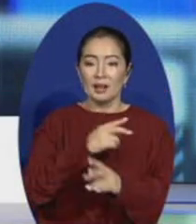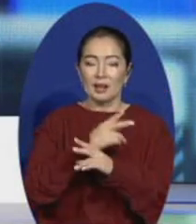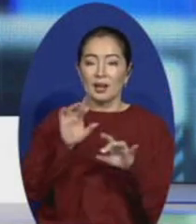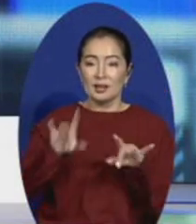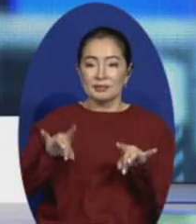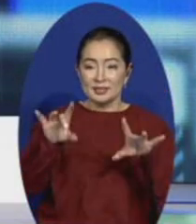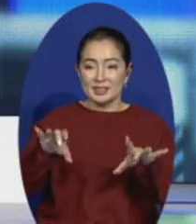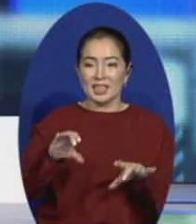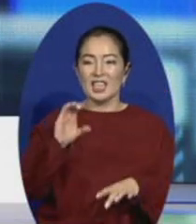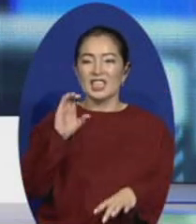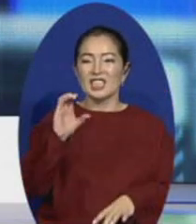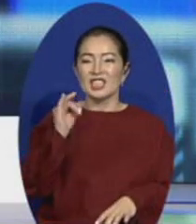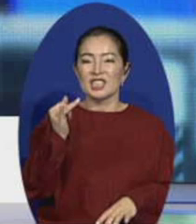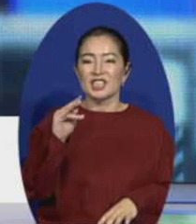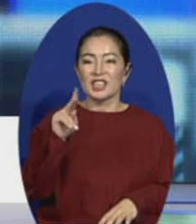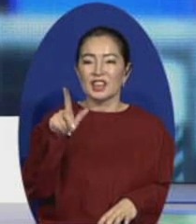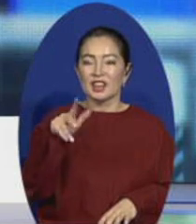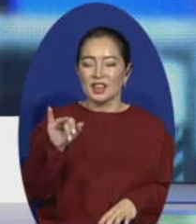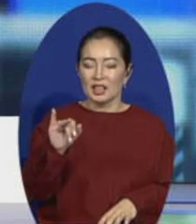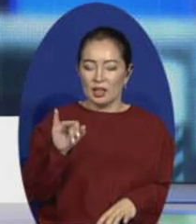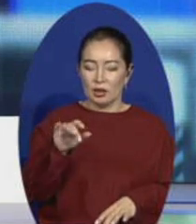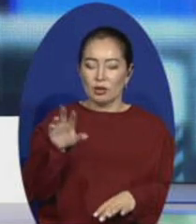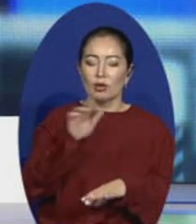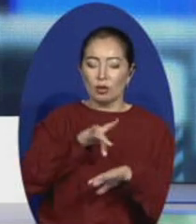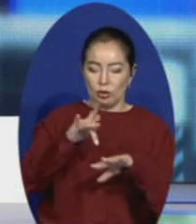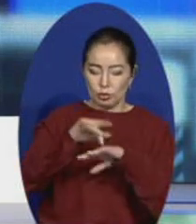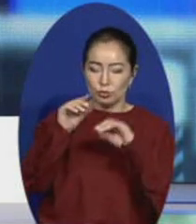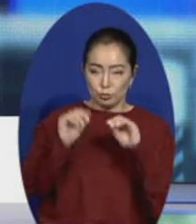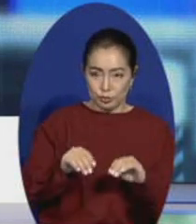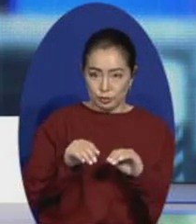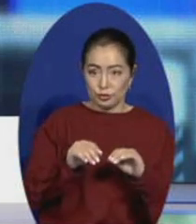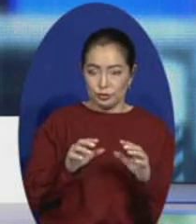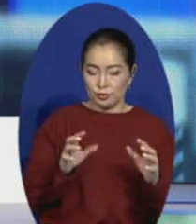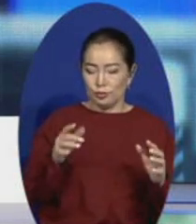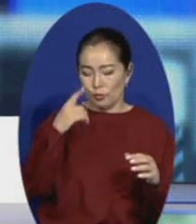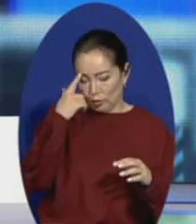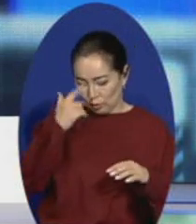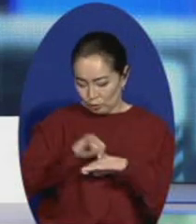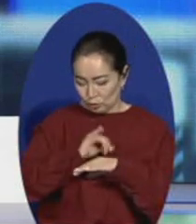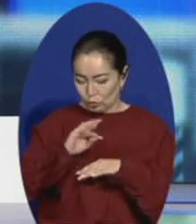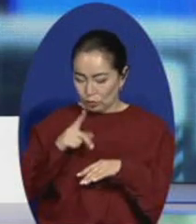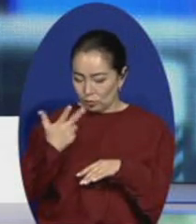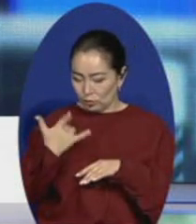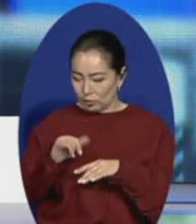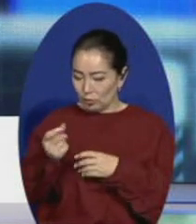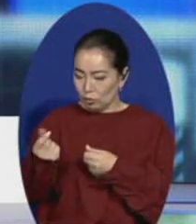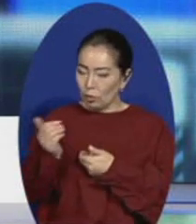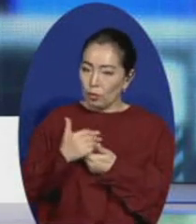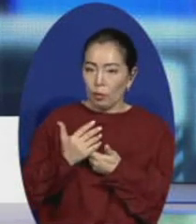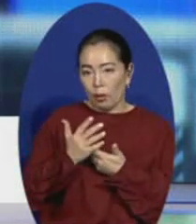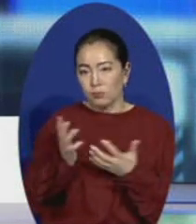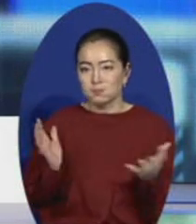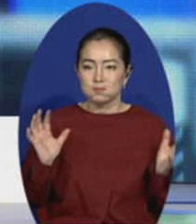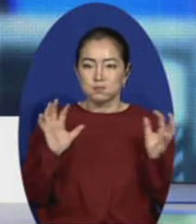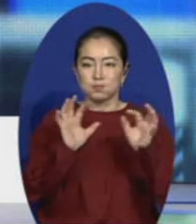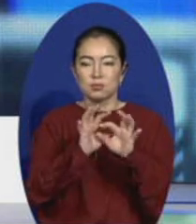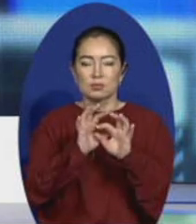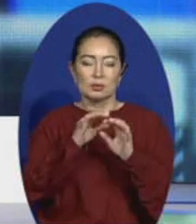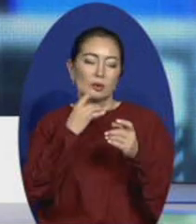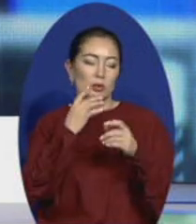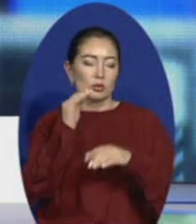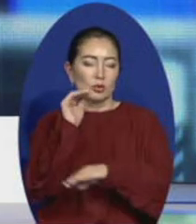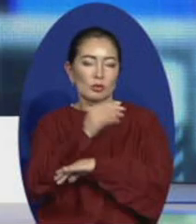хөндөлдрийн сайд тэргүүтэй салбарын төлөөлөл оролцож Монгол улсын уулуурхан салбарт хөрөнгө оруулалт татах боломжийг дэлхийн томоохон компанийн